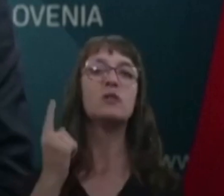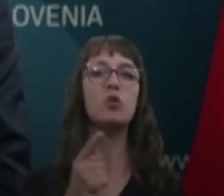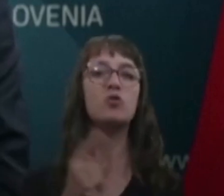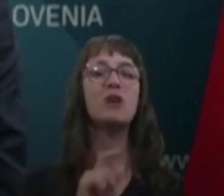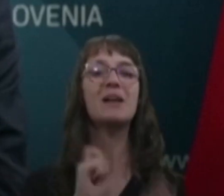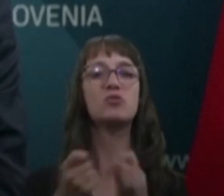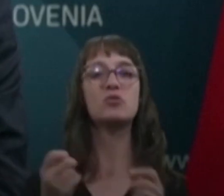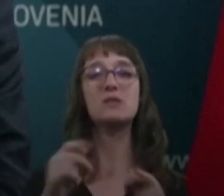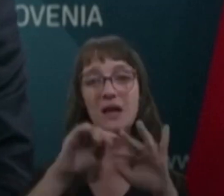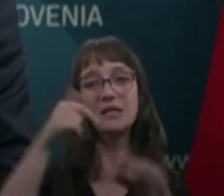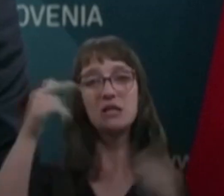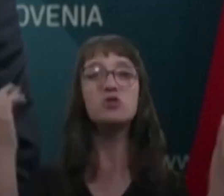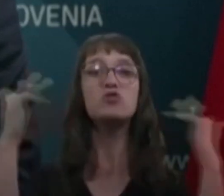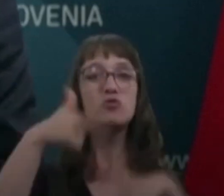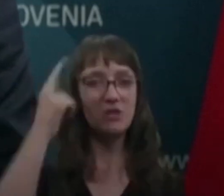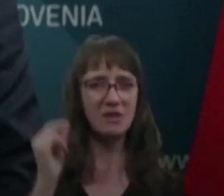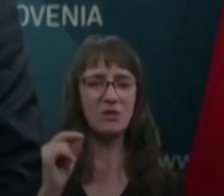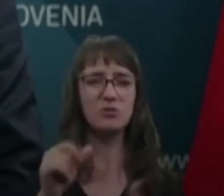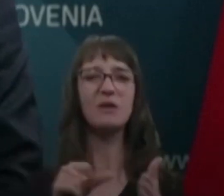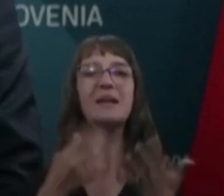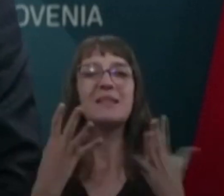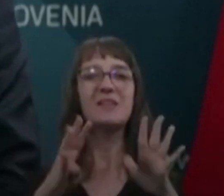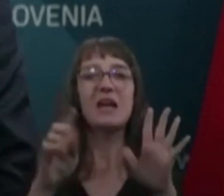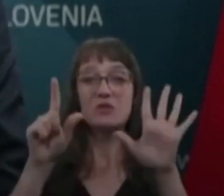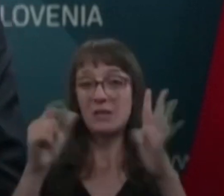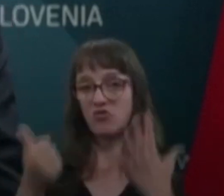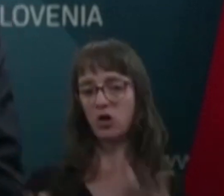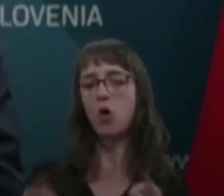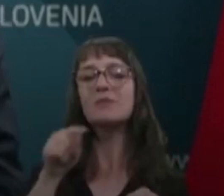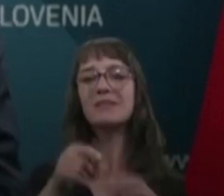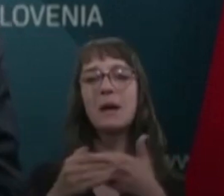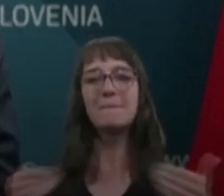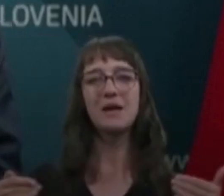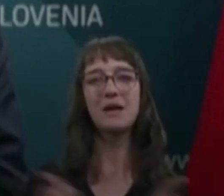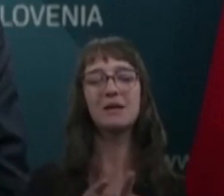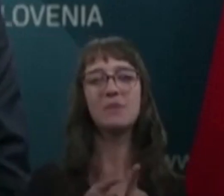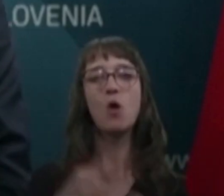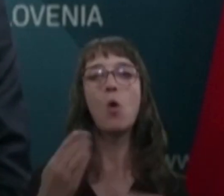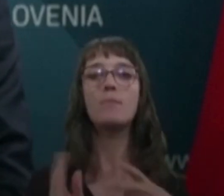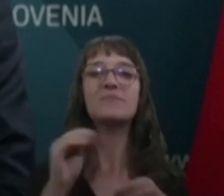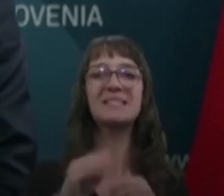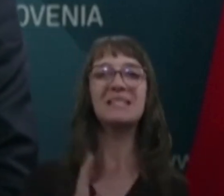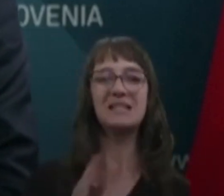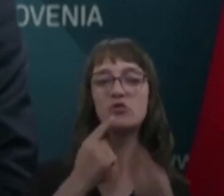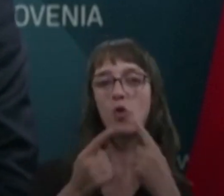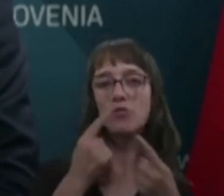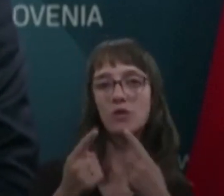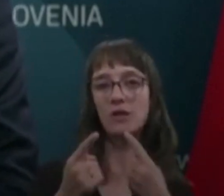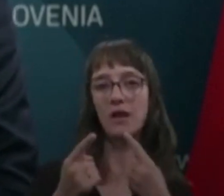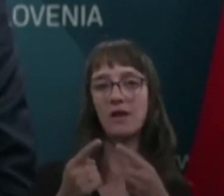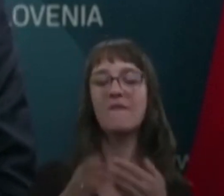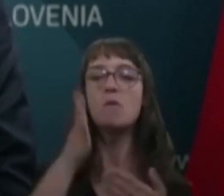ഗലോബ് ആണ് ഇക്കാര്യം പ്രഖ്യാപിച്ചത്. ഫലസ്തീനെ സ്വതന്ത്ര പരമാധികാര രാഷ്ട്രമായി അംഗീകരിക്കാനുള്ള തീരുമാനത്തിന് തന്റെ സർക്കാർ അംഗീകാരം നൽകി.